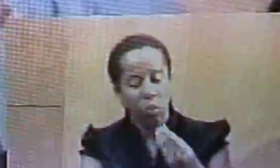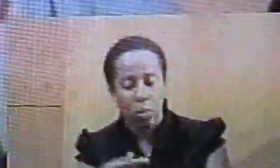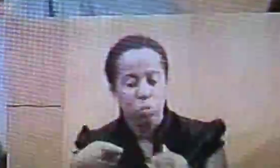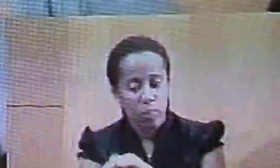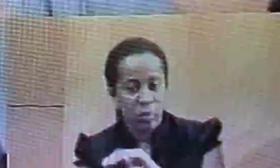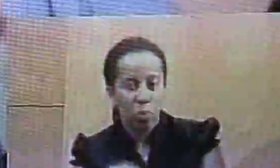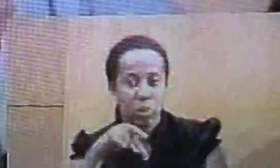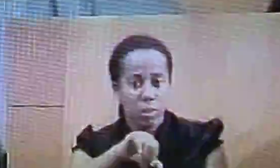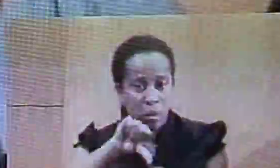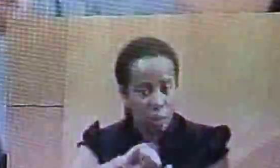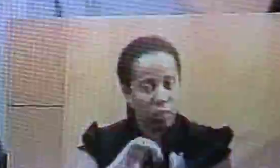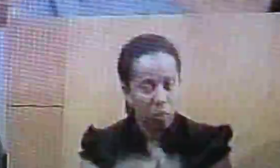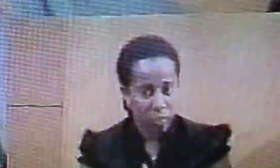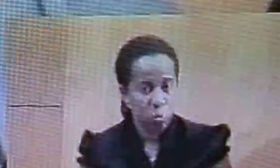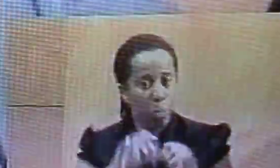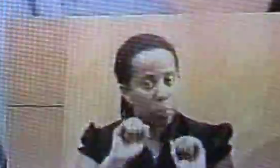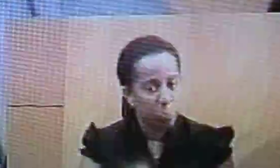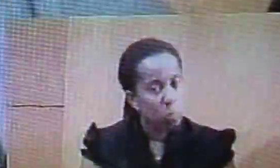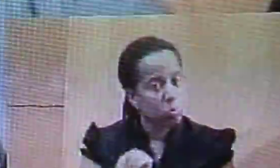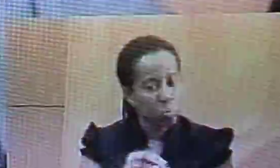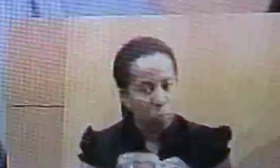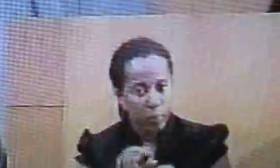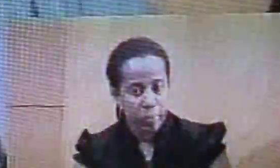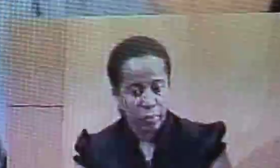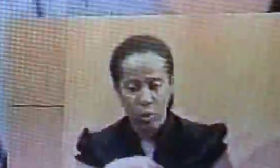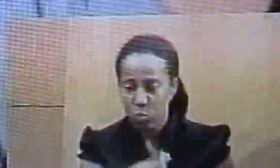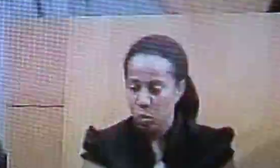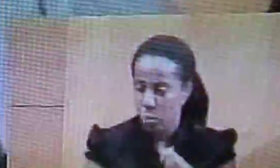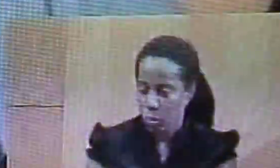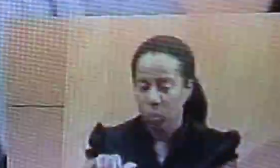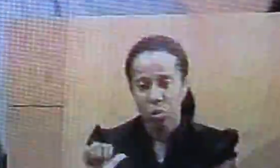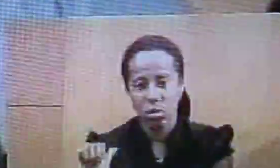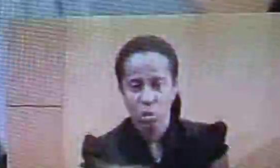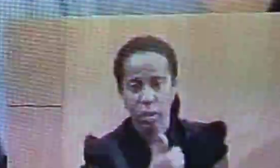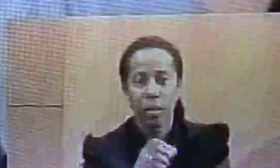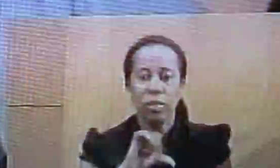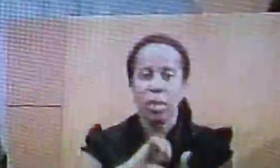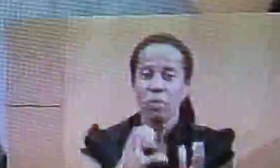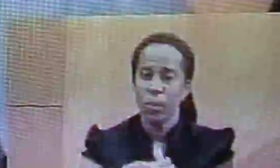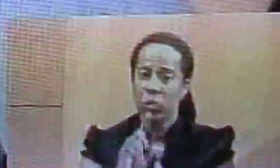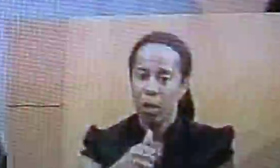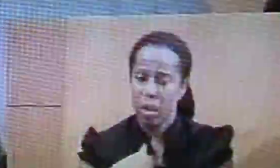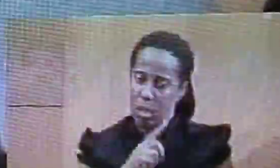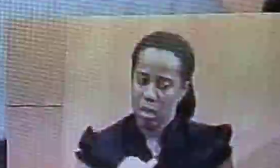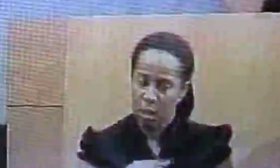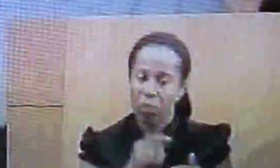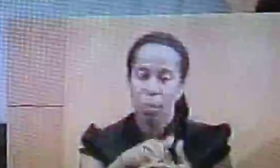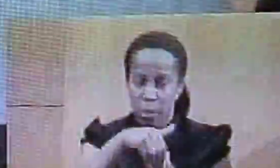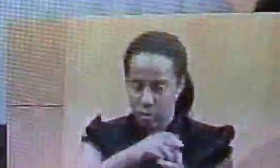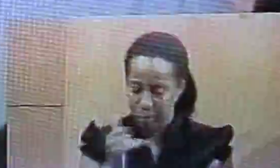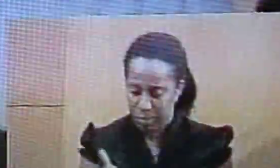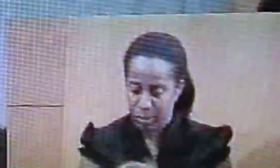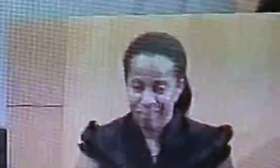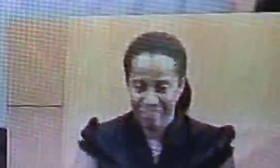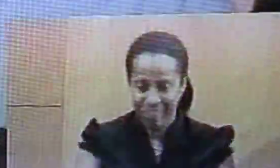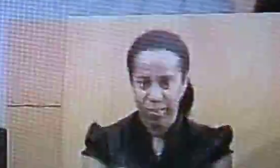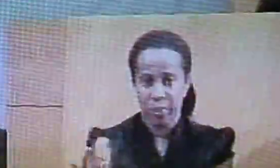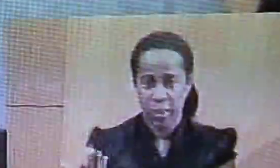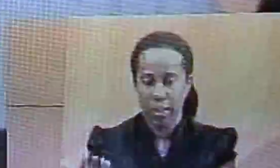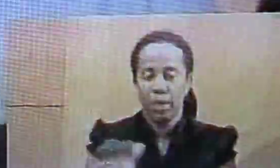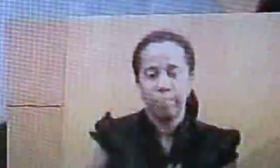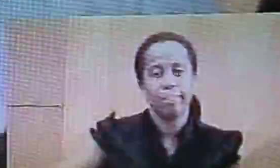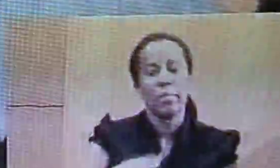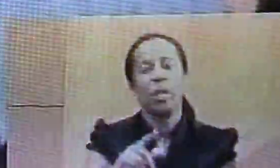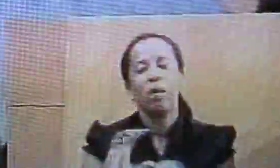on pouvait donner à chacun des centres de formation qui existaient sur notre territoire un peu de formation à